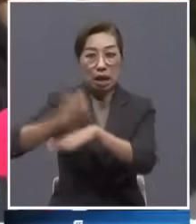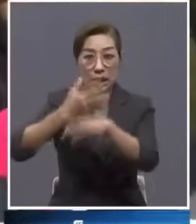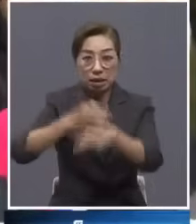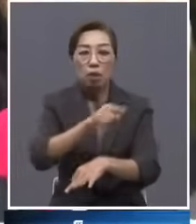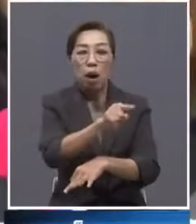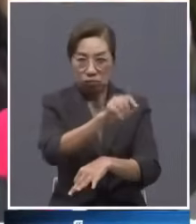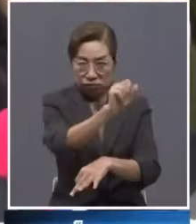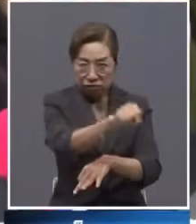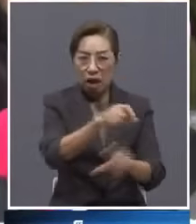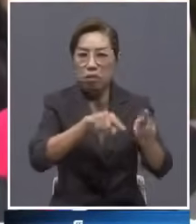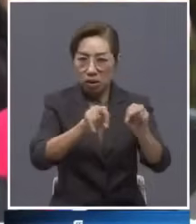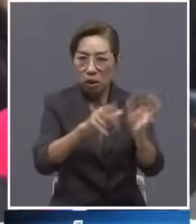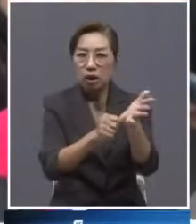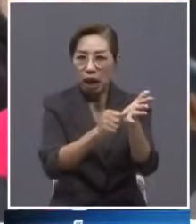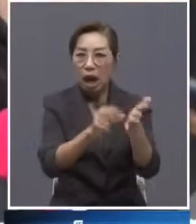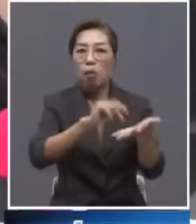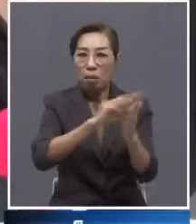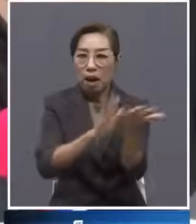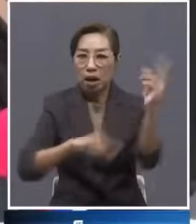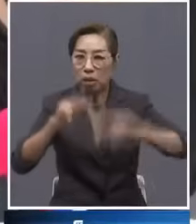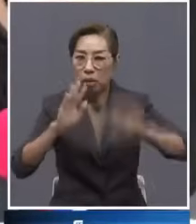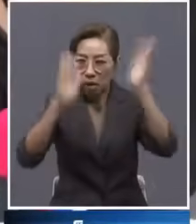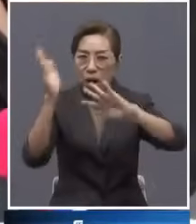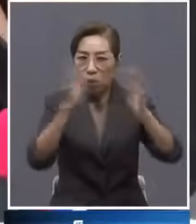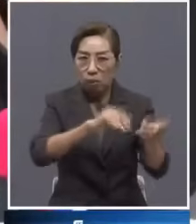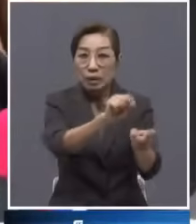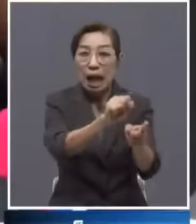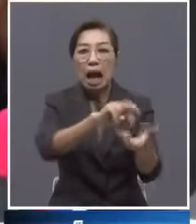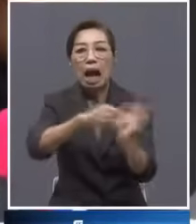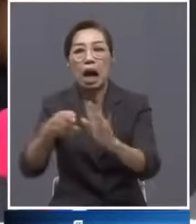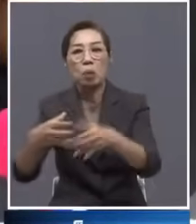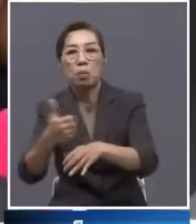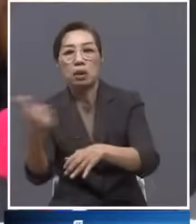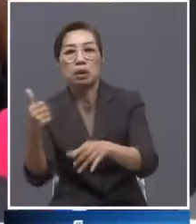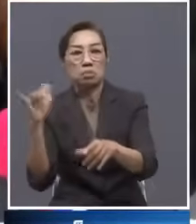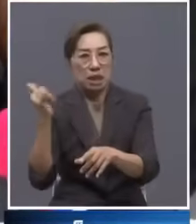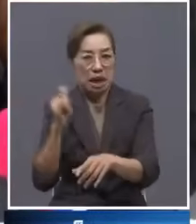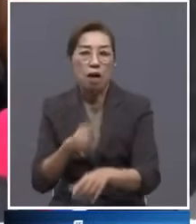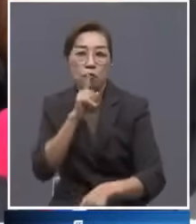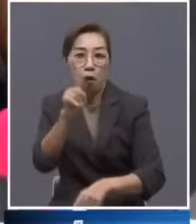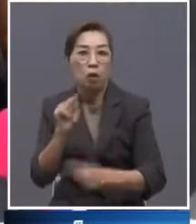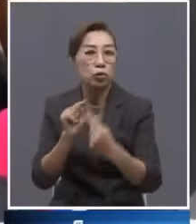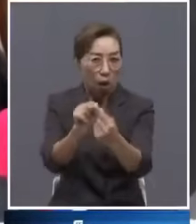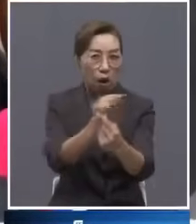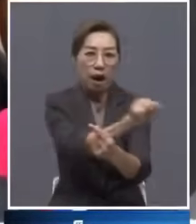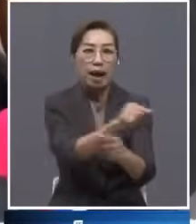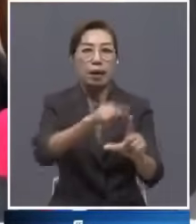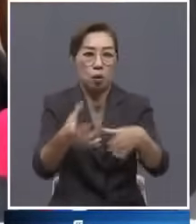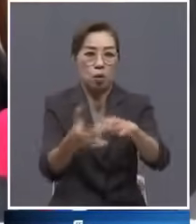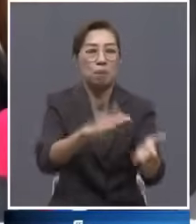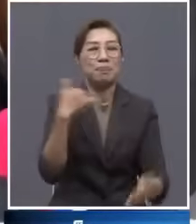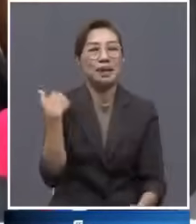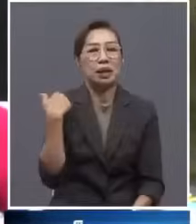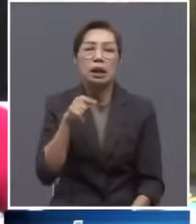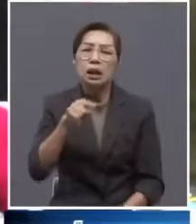ของการยุบได้ทีนี้มาดูกันหน่อยนะครับเหตุของคำร้องที่ว่าก็คือการเสนอร่างพรบแก้ไขประมวลกฎหมายอาญายกเลิกประมวล